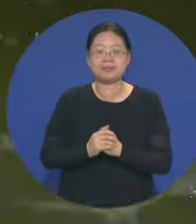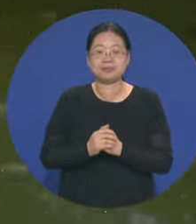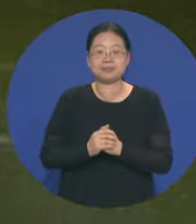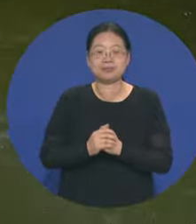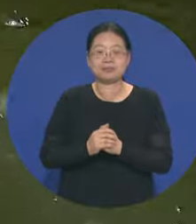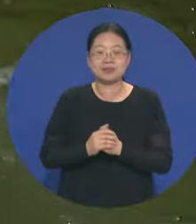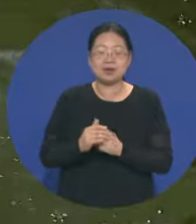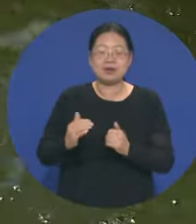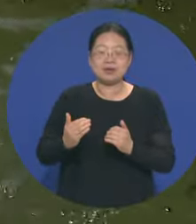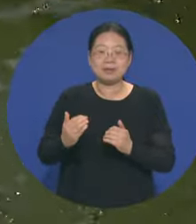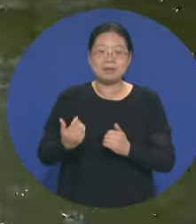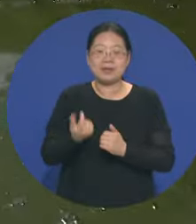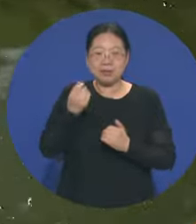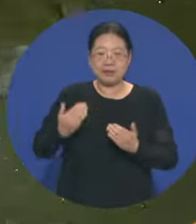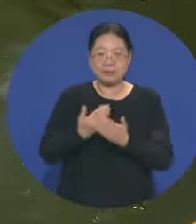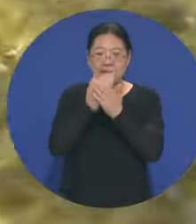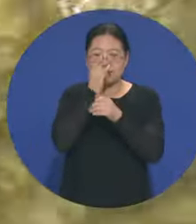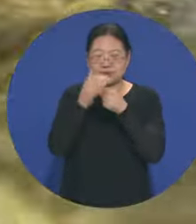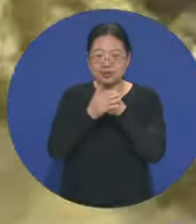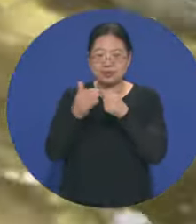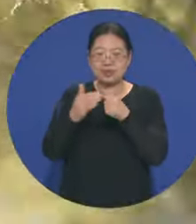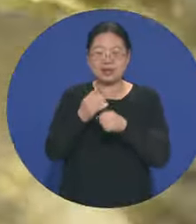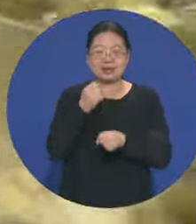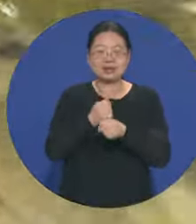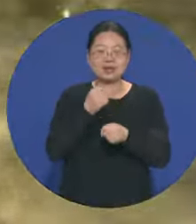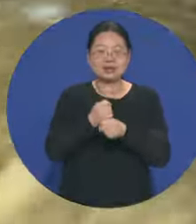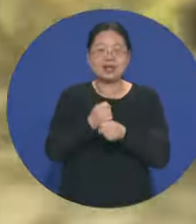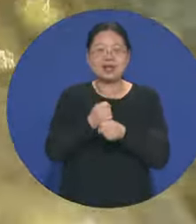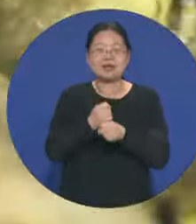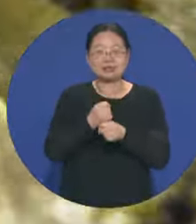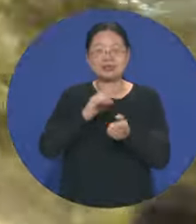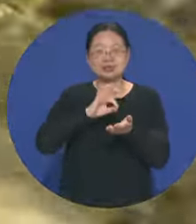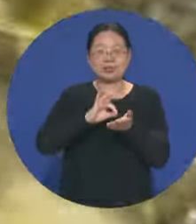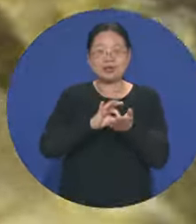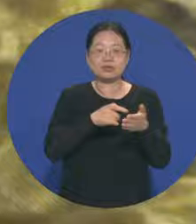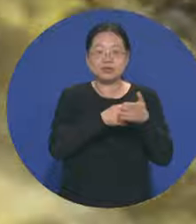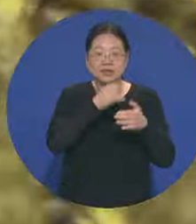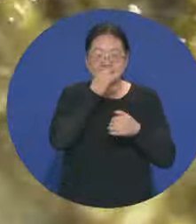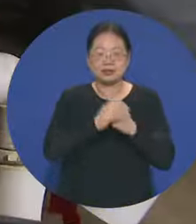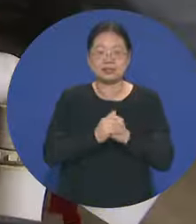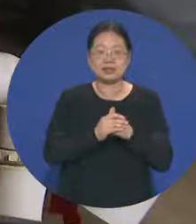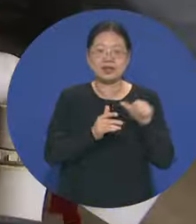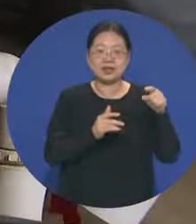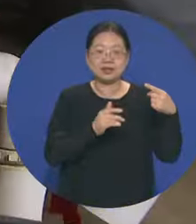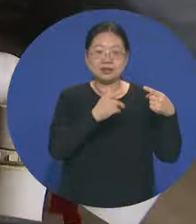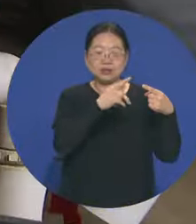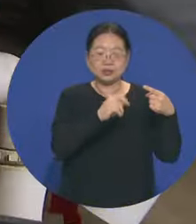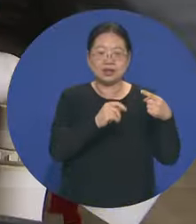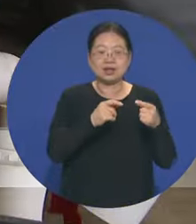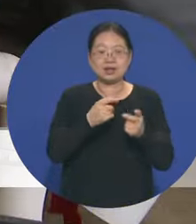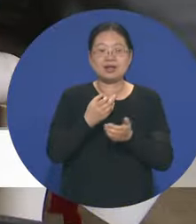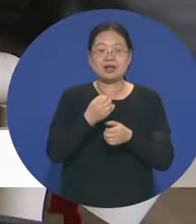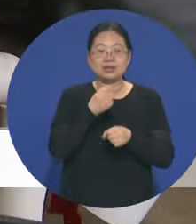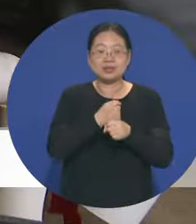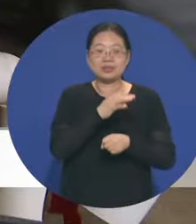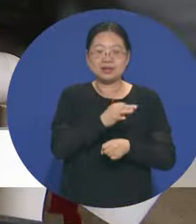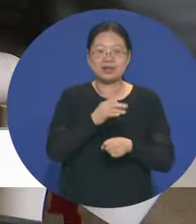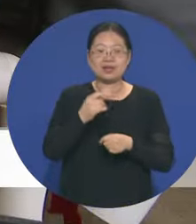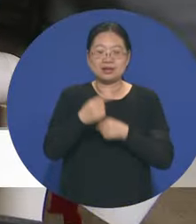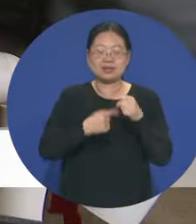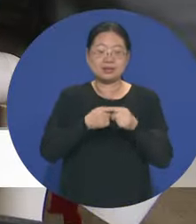성장 속도가 빠른 만큼 생산비는 줄일 수 있습니다. 통상 황복 1kg당 생산비는 1년에 2만 원